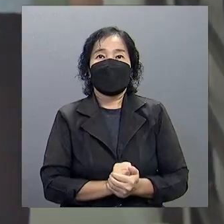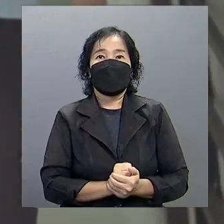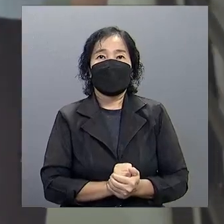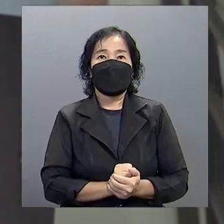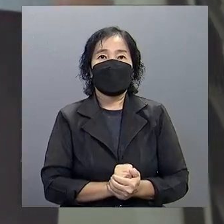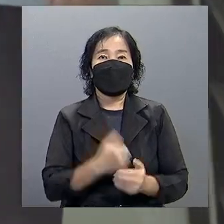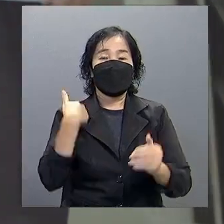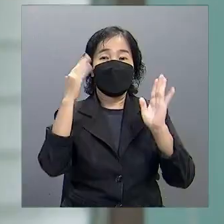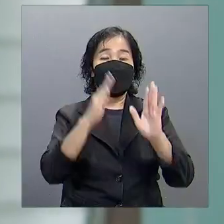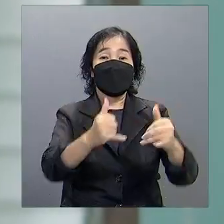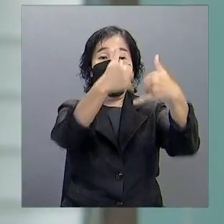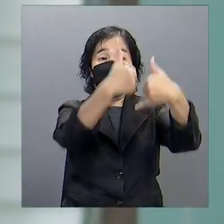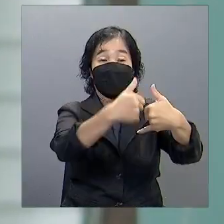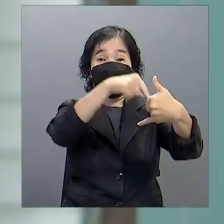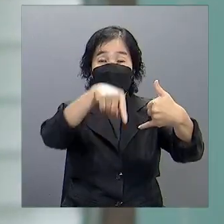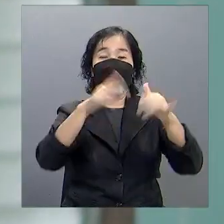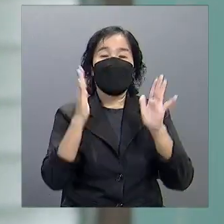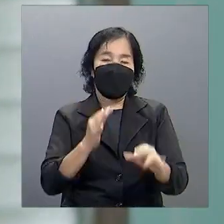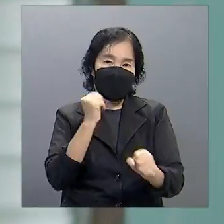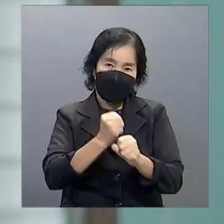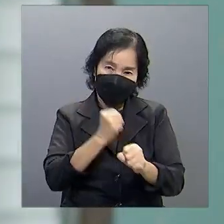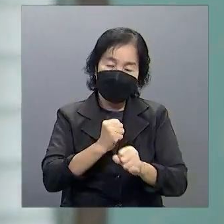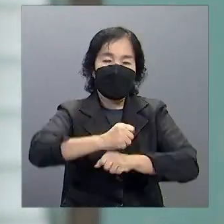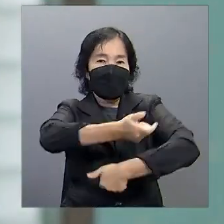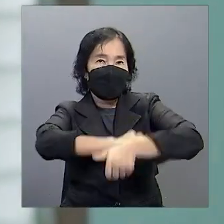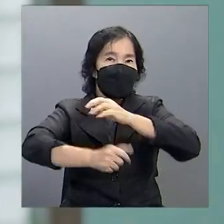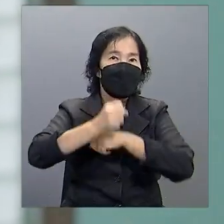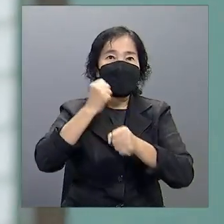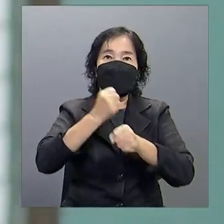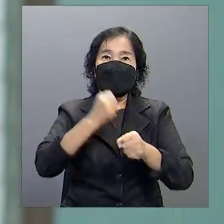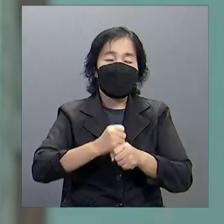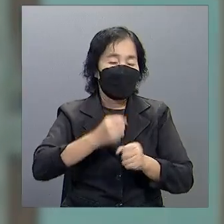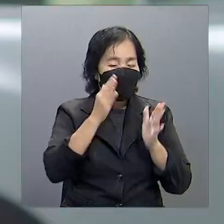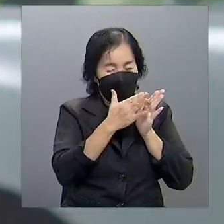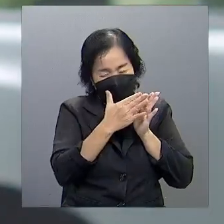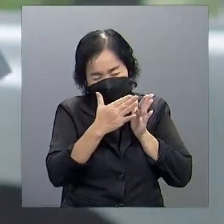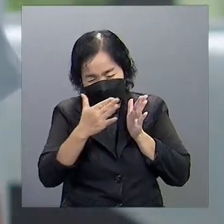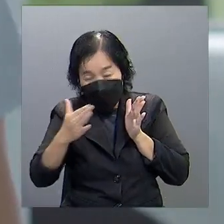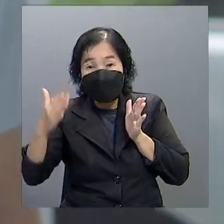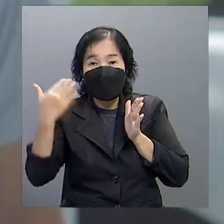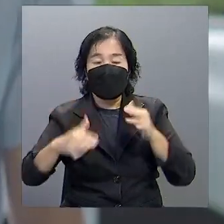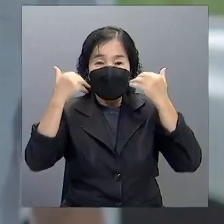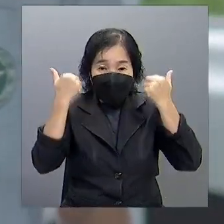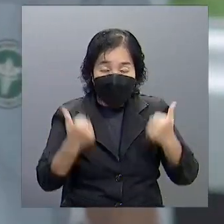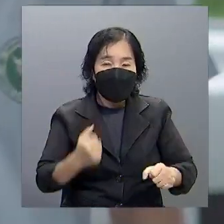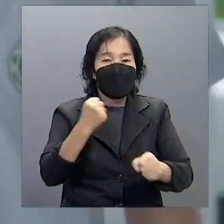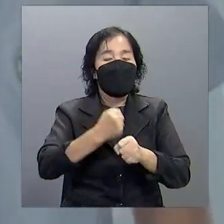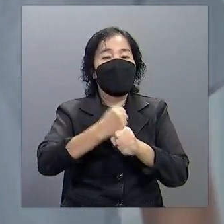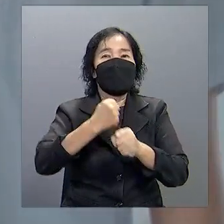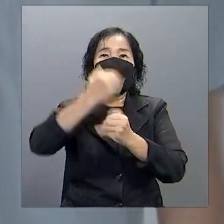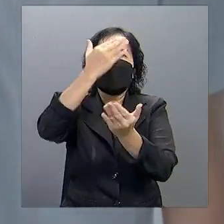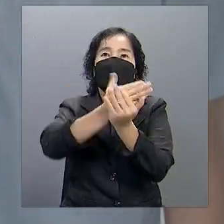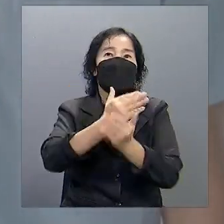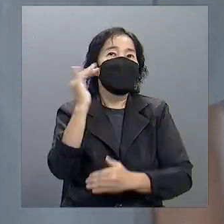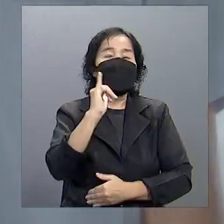ลเจ้าหน้าที่ตัวจริงที่ทำงานตั้งแต่วันแรกที่รู้ข่าวเรื่องฝีดาษลิงและจนถึงตอนนี้ก็ยังคงเฝ้าสืบสวนและติดตามโร